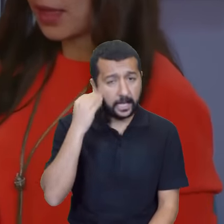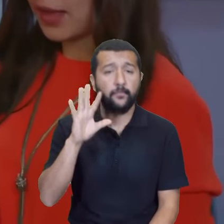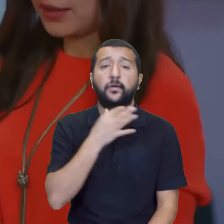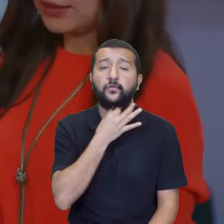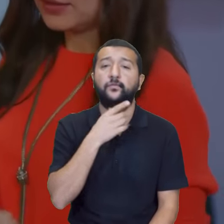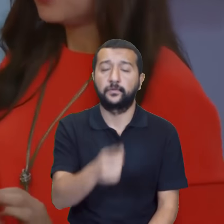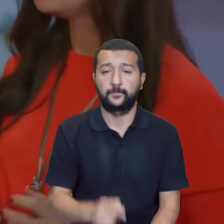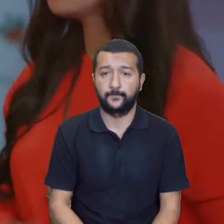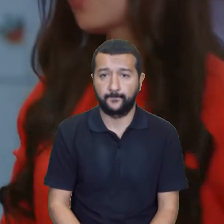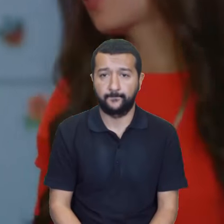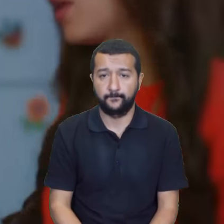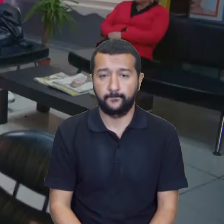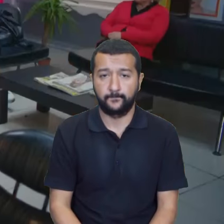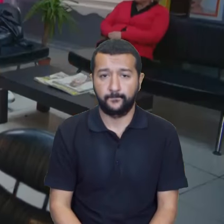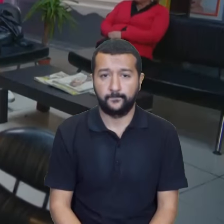anlaşılmasın lütfen.